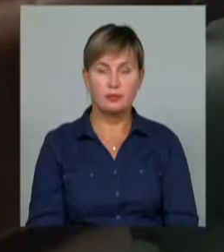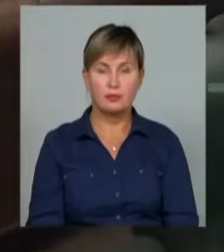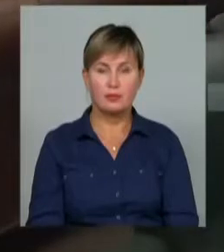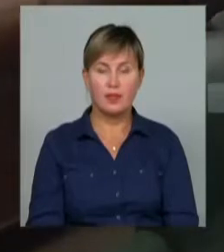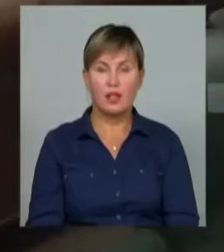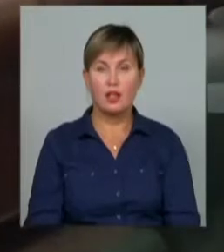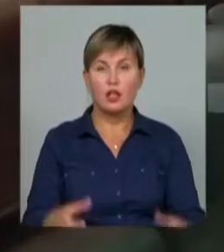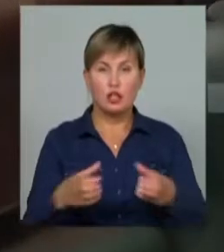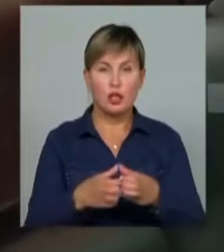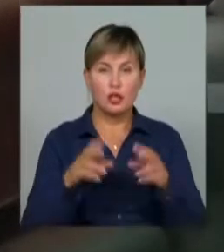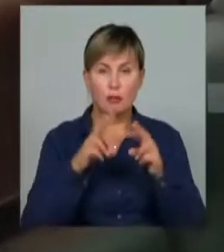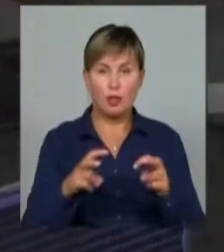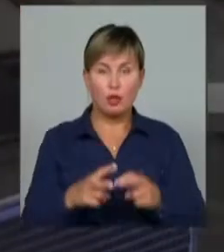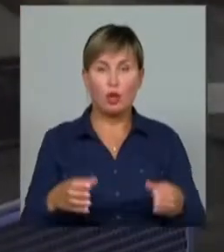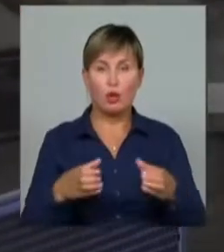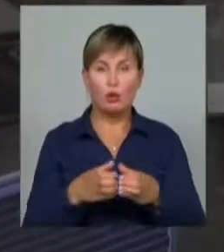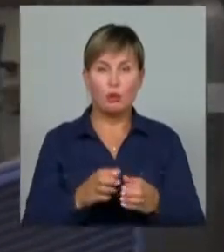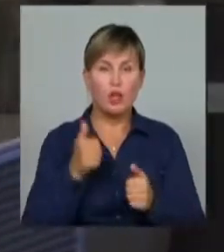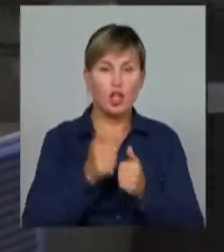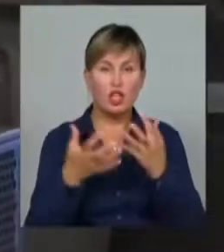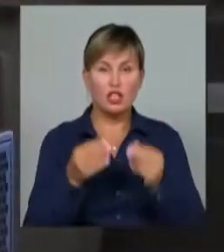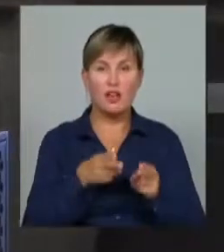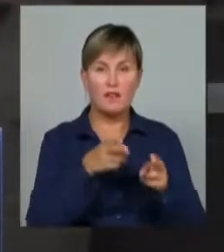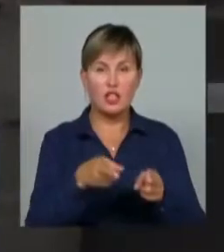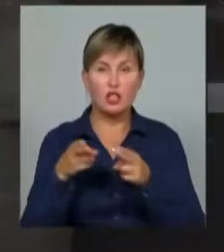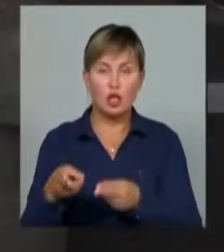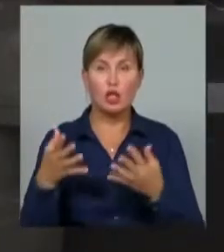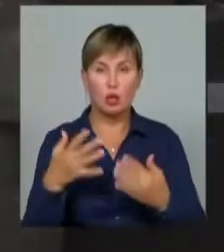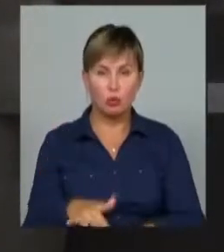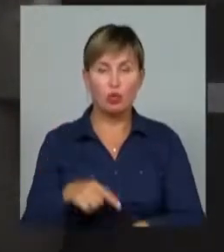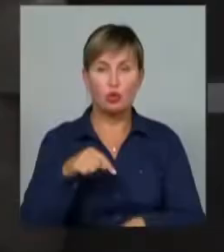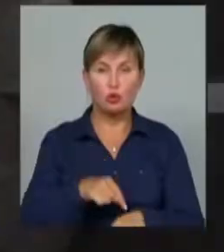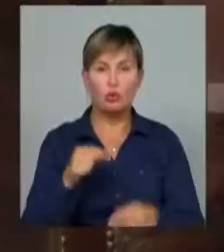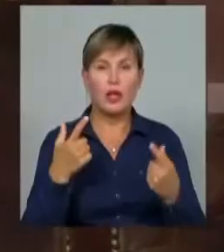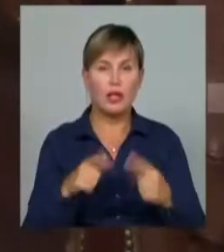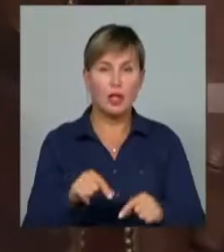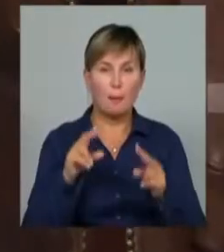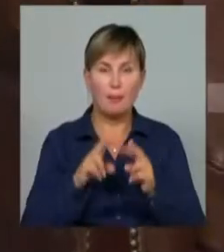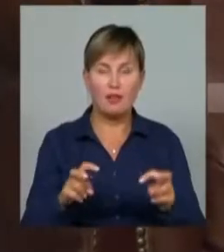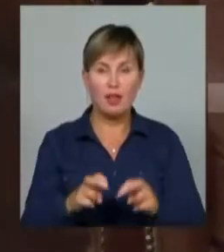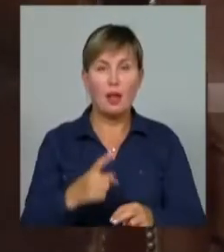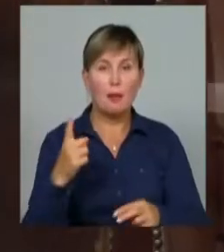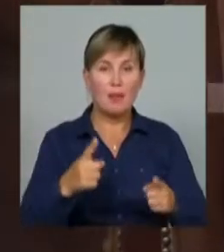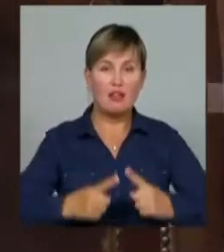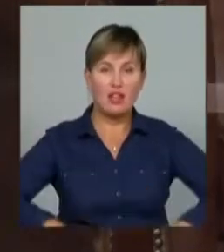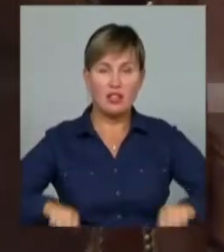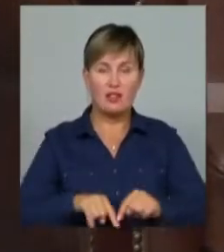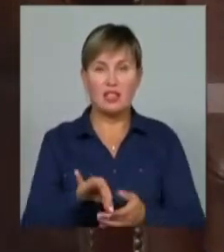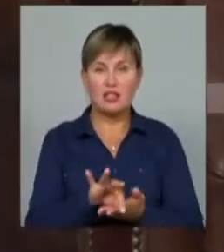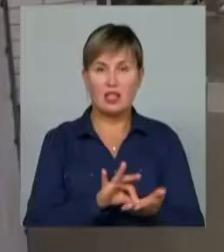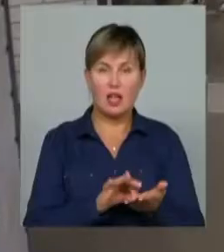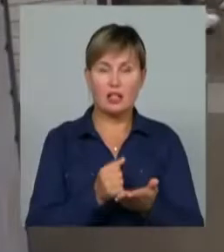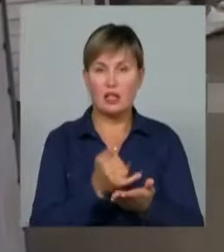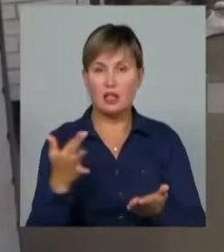Члены мониторинговой группы, ежедневно выезжающие на рейды, уже интуитивно чувствуют, где проверять. Первое заведение и сразу